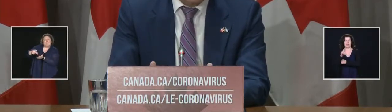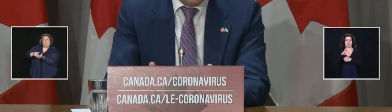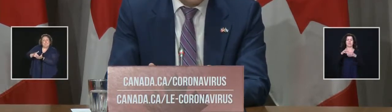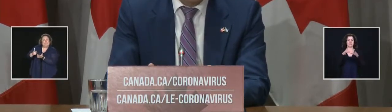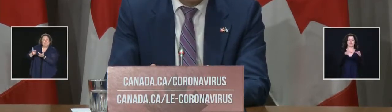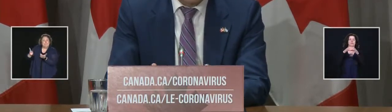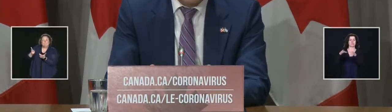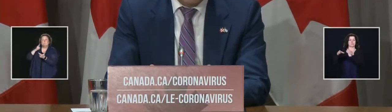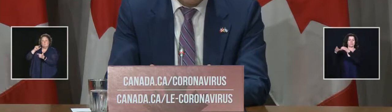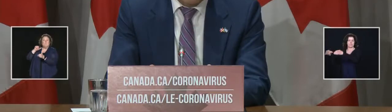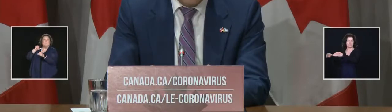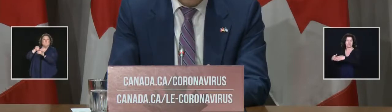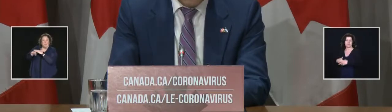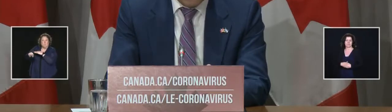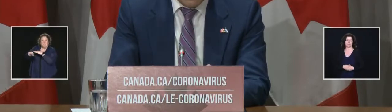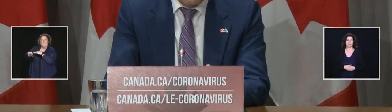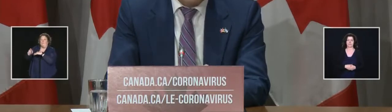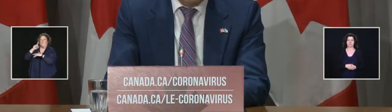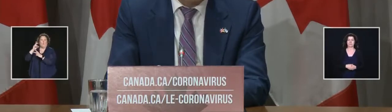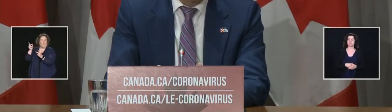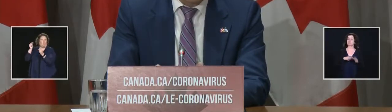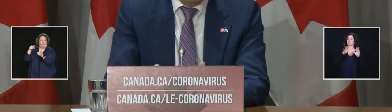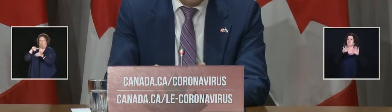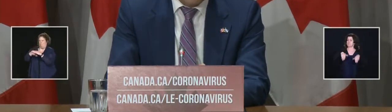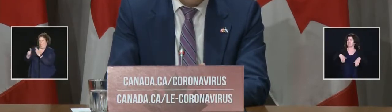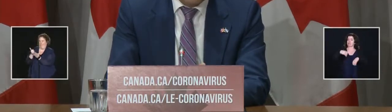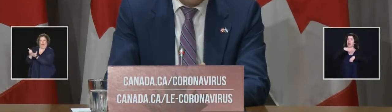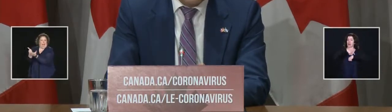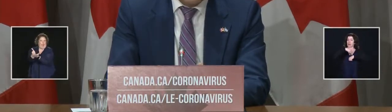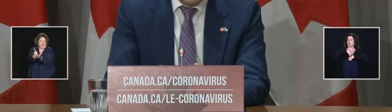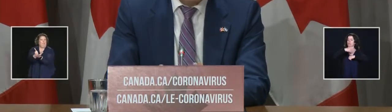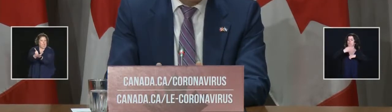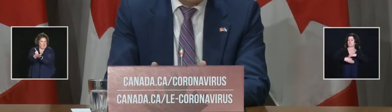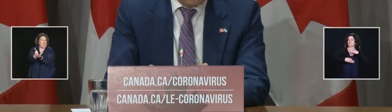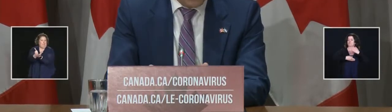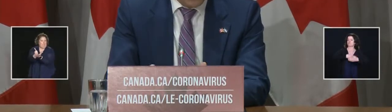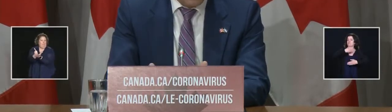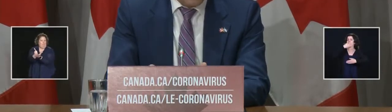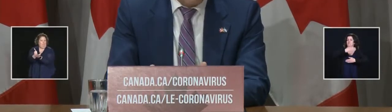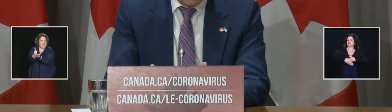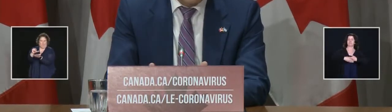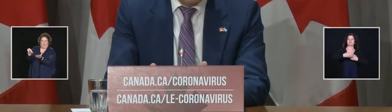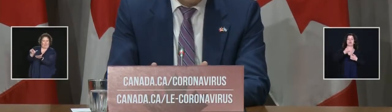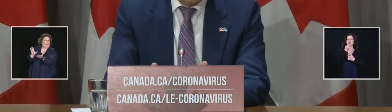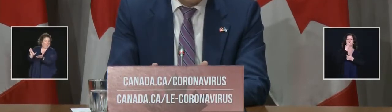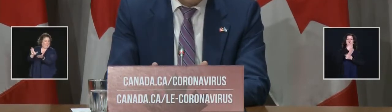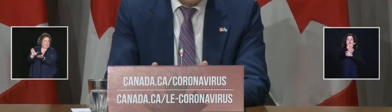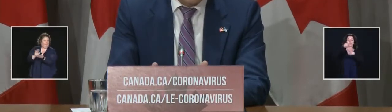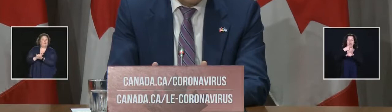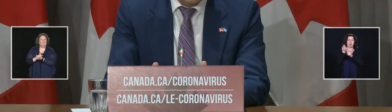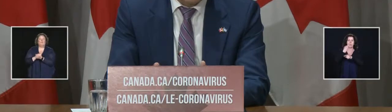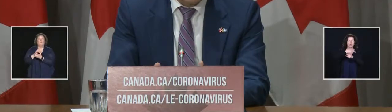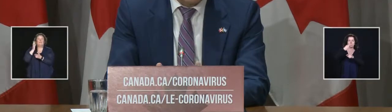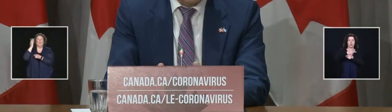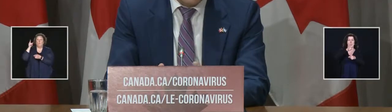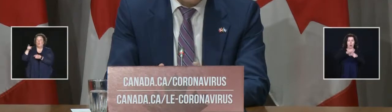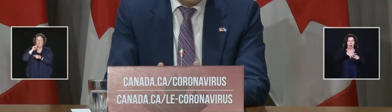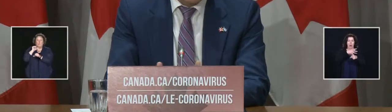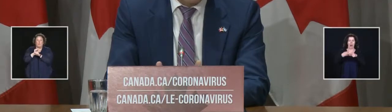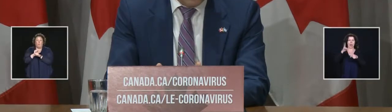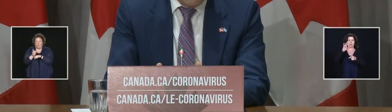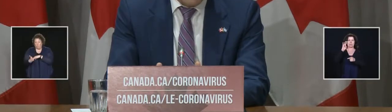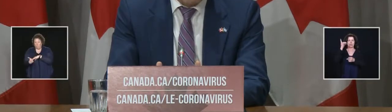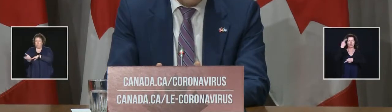avec les horaires de 16 jours semaine, 12 heures par jour, avec plusieurs membres des forces armées canadiennes qui